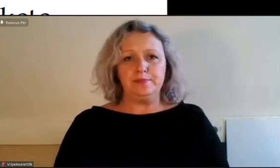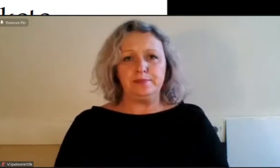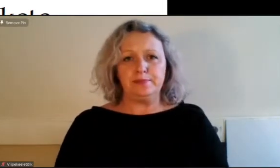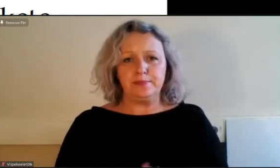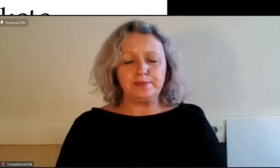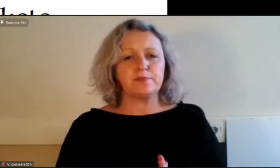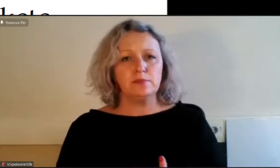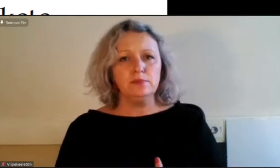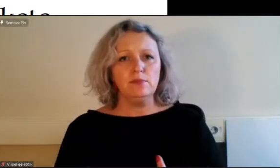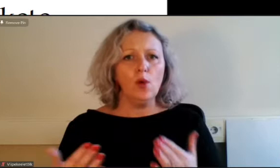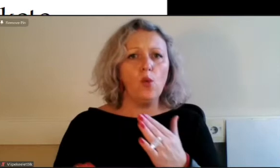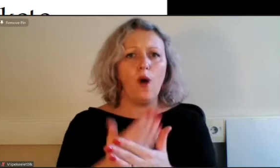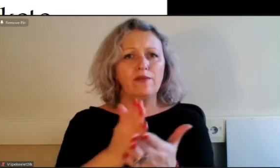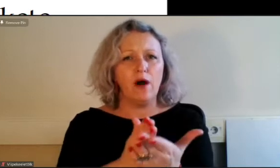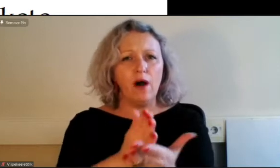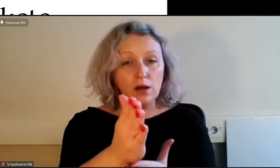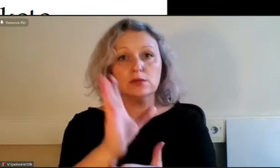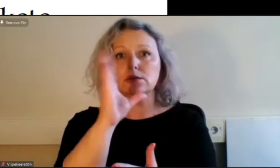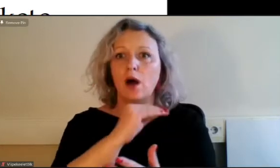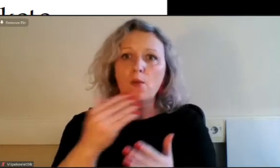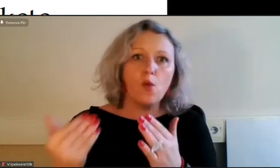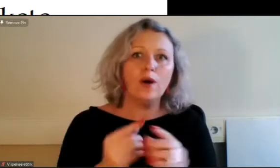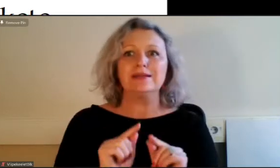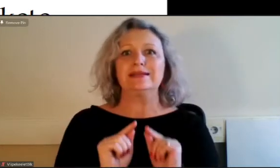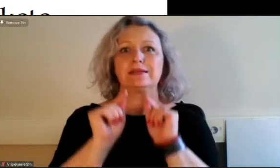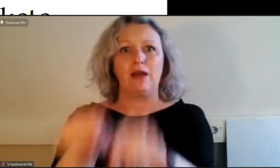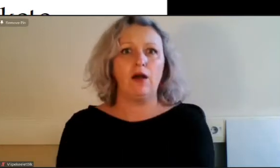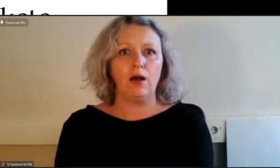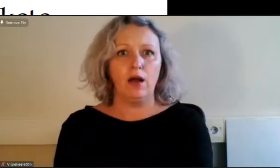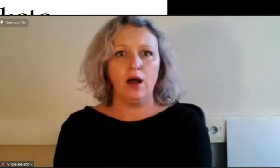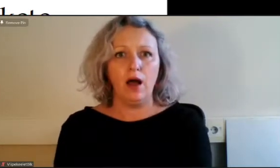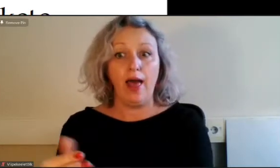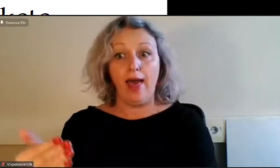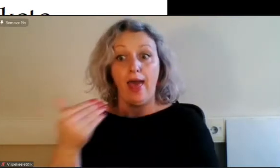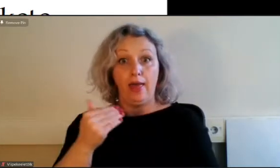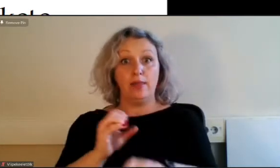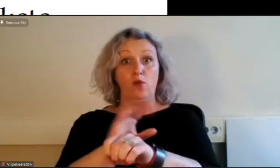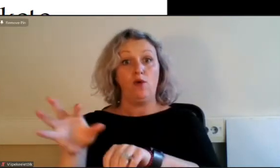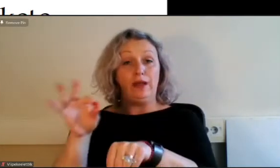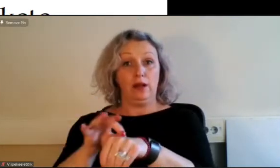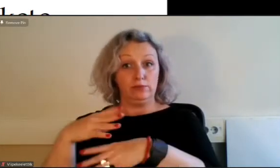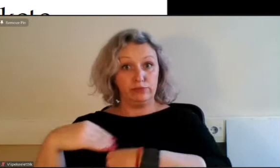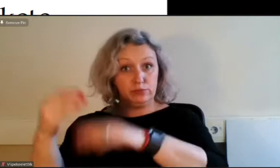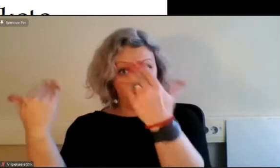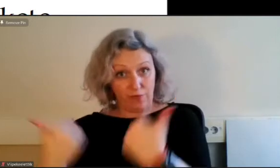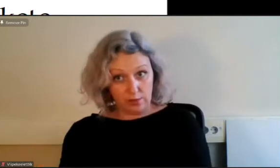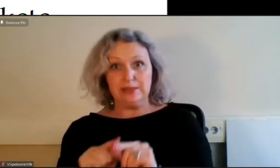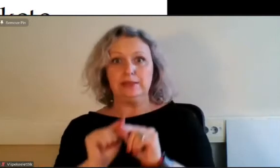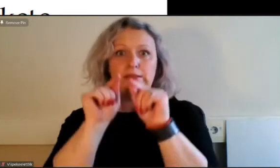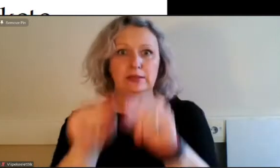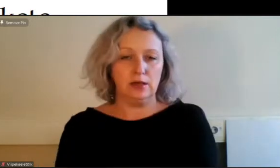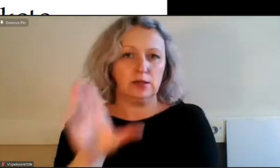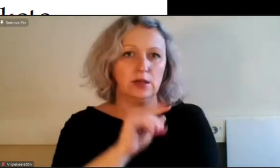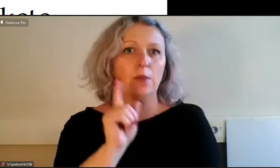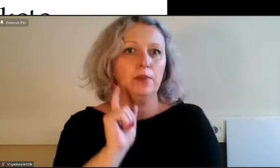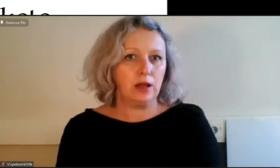on see, et kui meil on inimene, kes on varem COVIDit põdenud või kes on vaktsineeritud, kas uus variant sellest